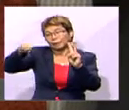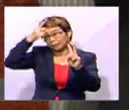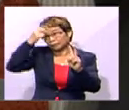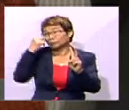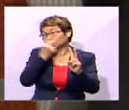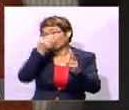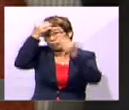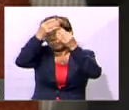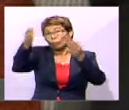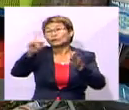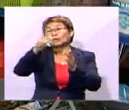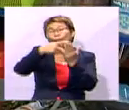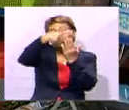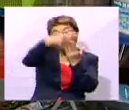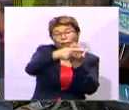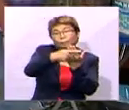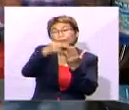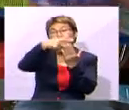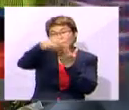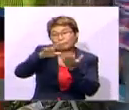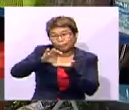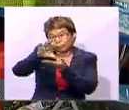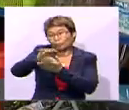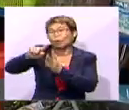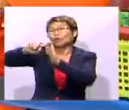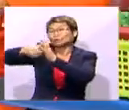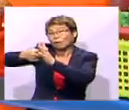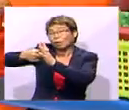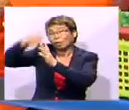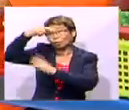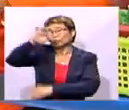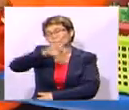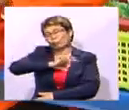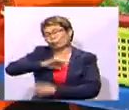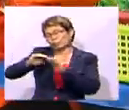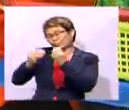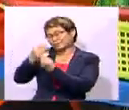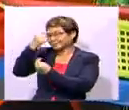mengumumkan satu inisiatif pelaburan akan diperkenalkan untuk manfaat masyarakat India